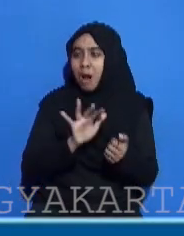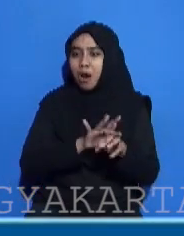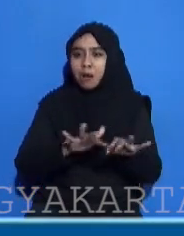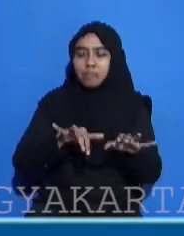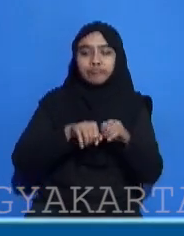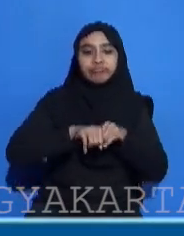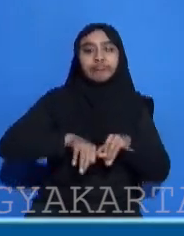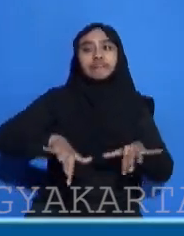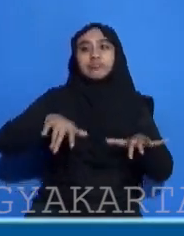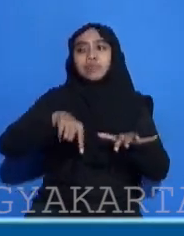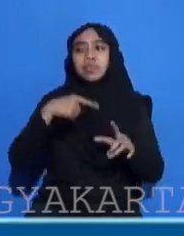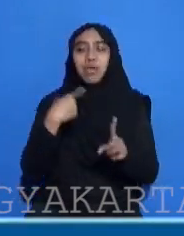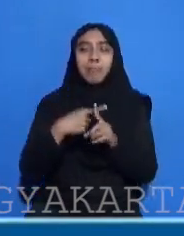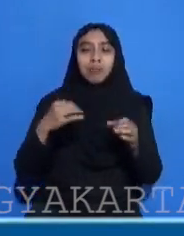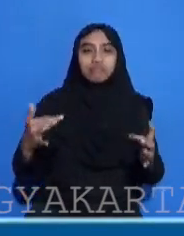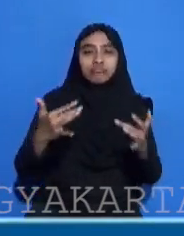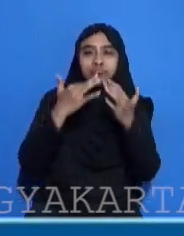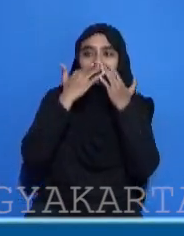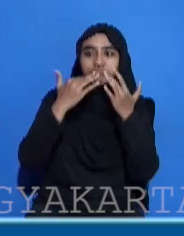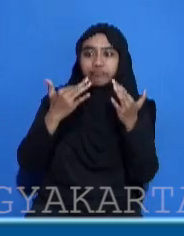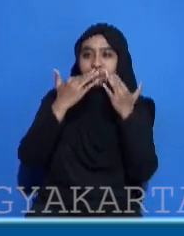oksigen enggan sampun lebur